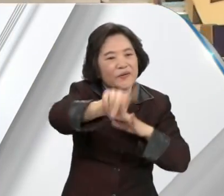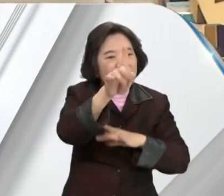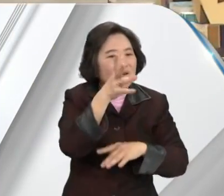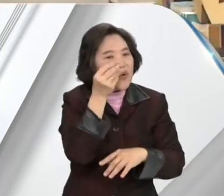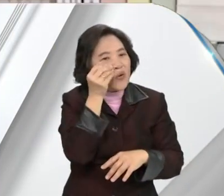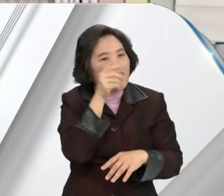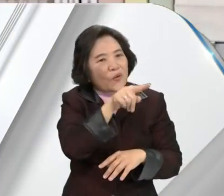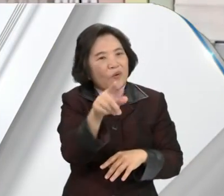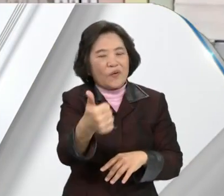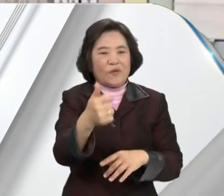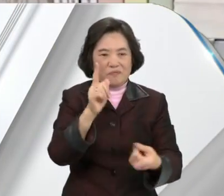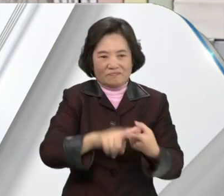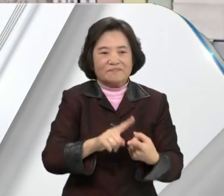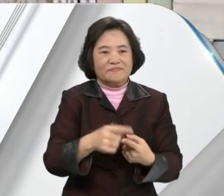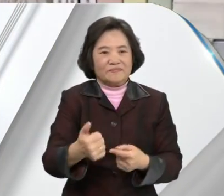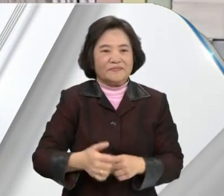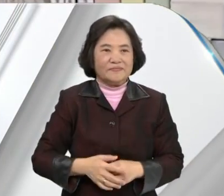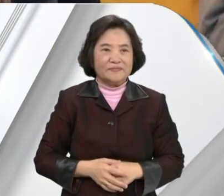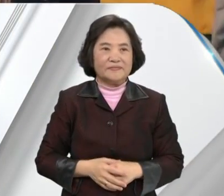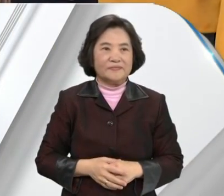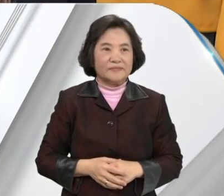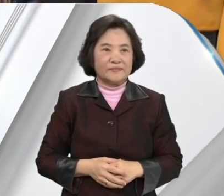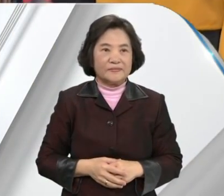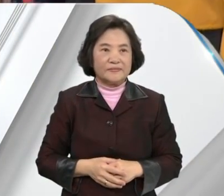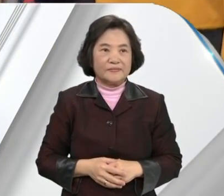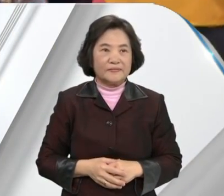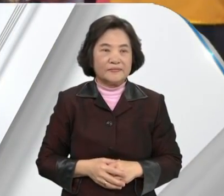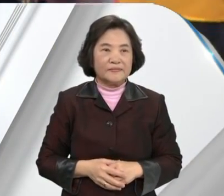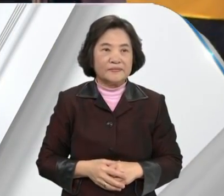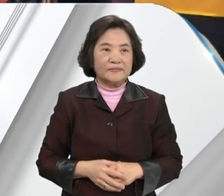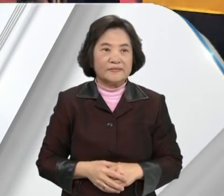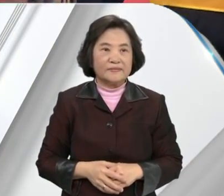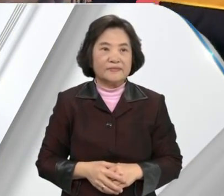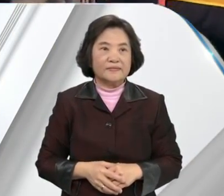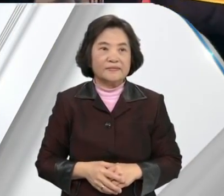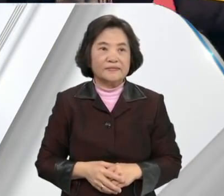今年书展参展的国家总共有64个，国内外参展出版社每有684间，按算提示了期盼6年的发通。他人设置替换家的时间，每加一日做地区的素材。下个新闻，陈彦玲、邱水清、林君勇特别报道。